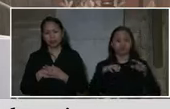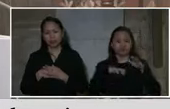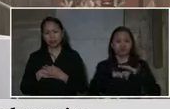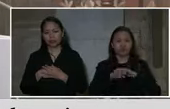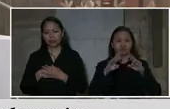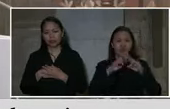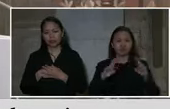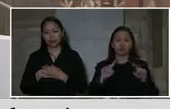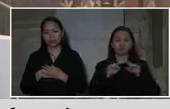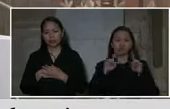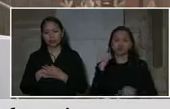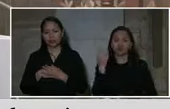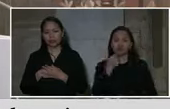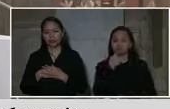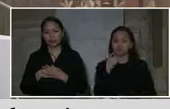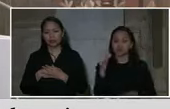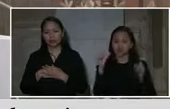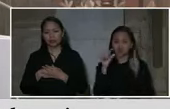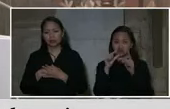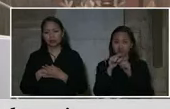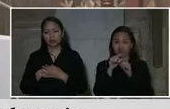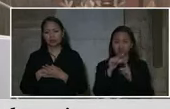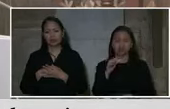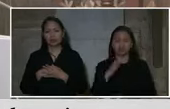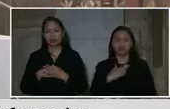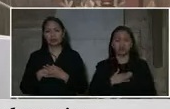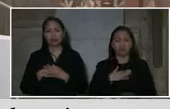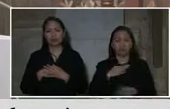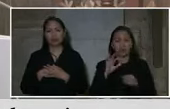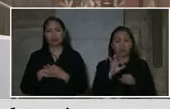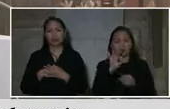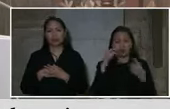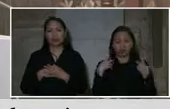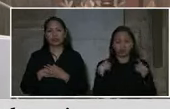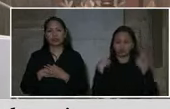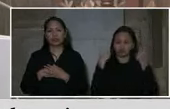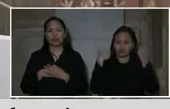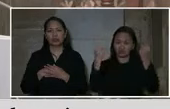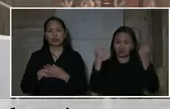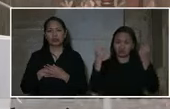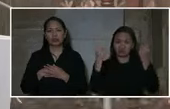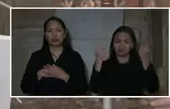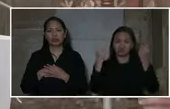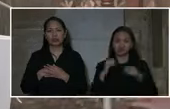iyo, ngunit sa isang salita mo lamang ay gagaling na ako.